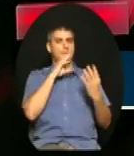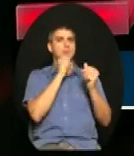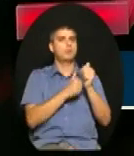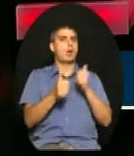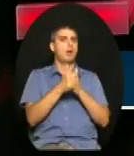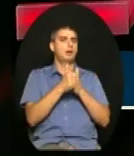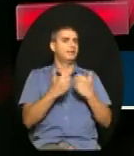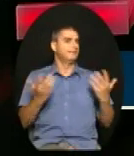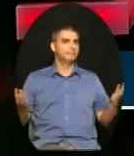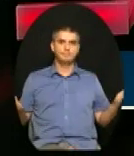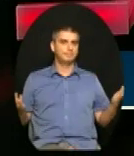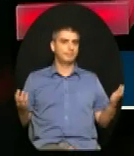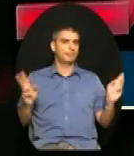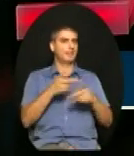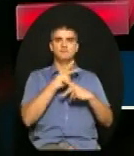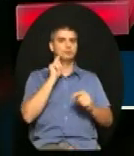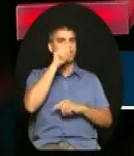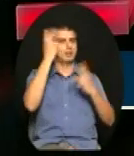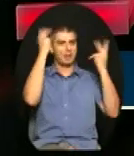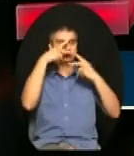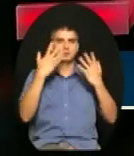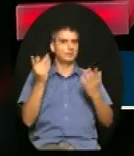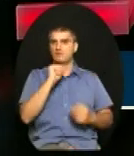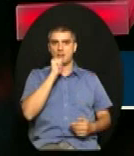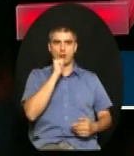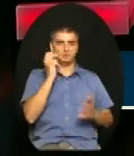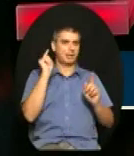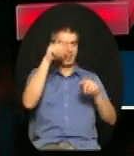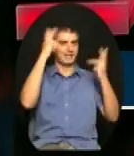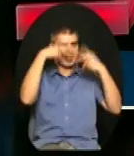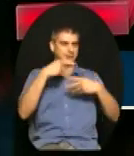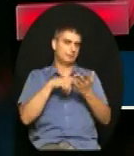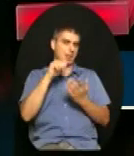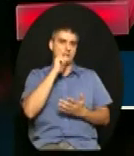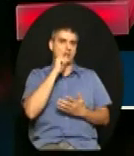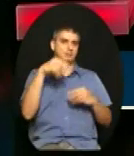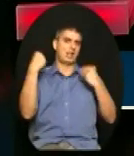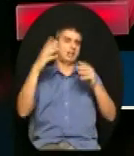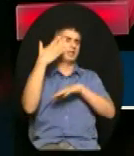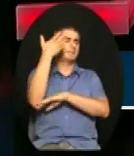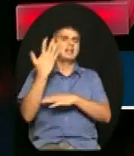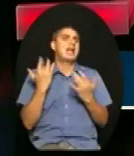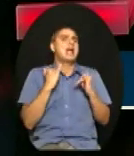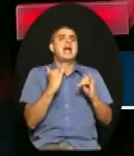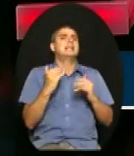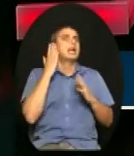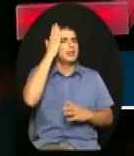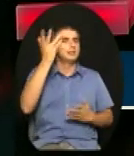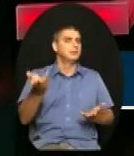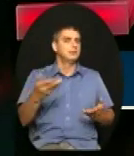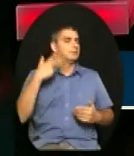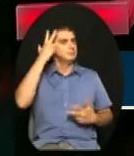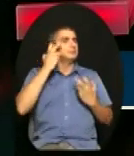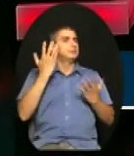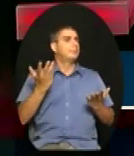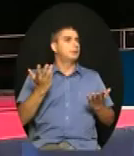עקיף, ואי אפשר להגיע איתם להסדר, ואתה גם לא מעוניין להגיע איתם להסדר, כי אתה לא מעוניין לתת להם מדינה, אז איזה עתיד אתה